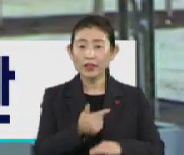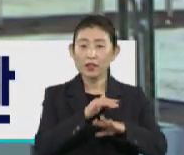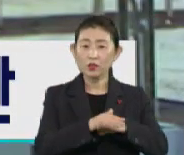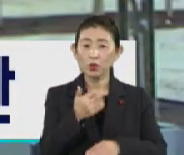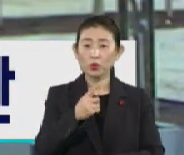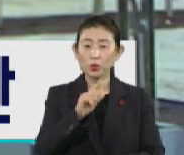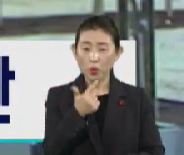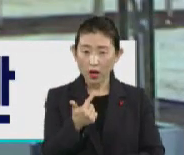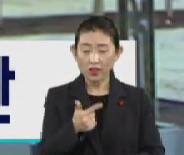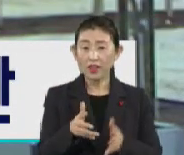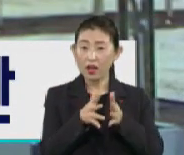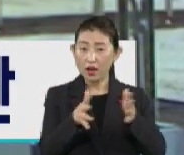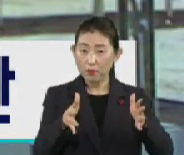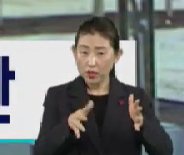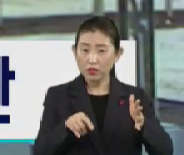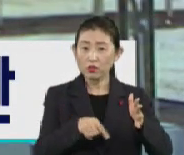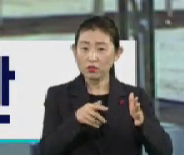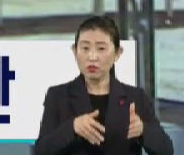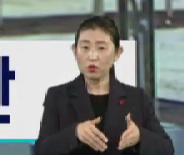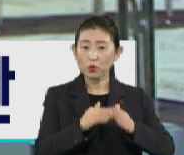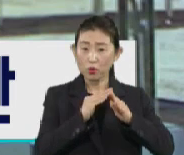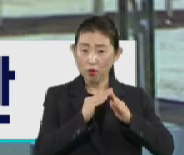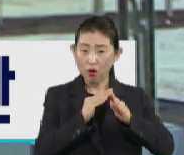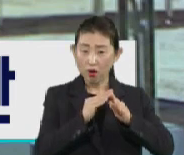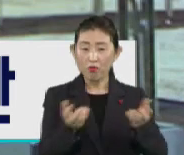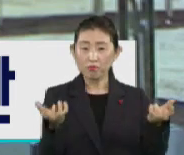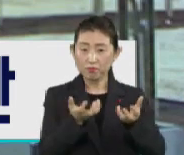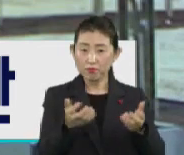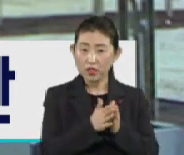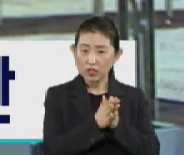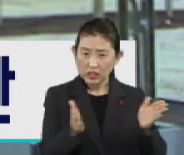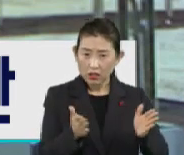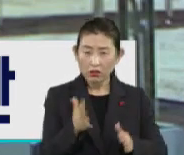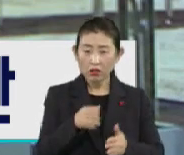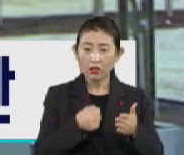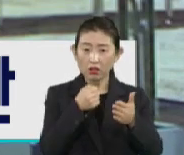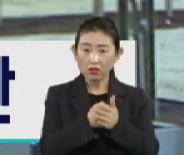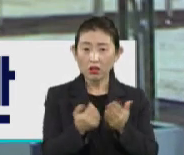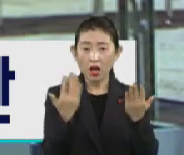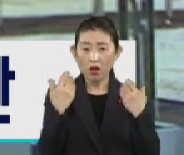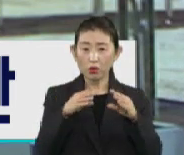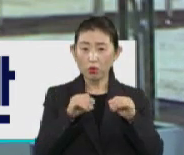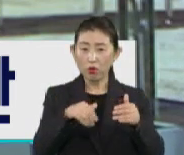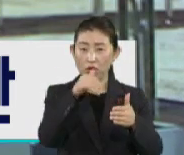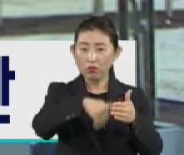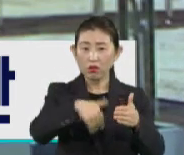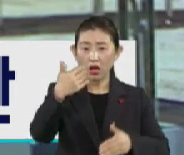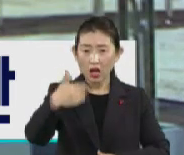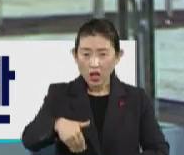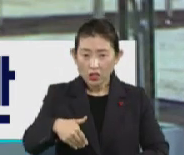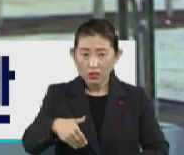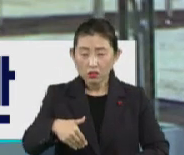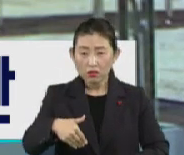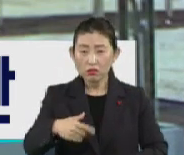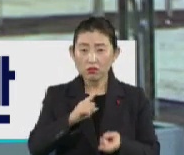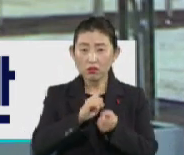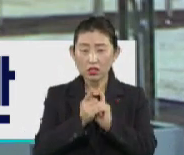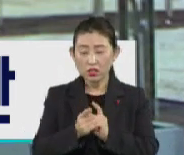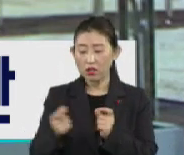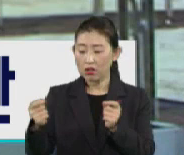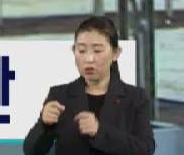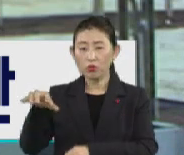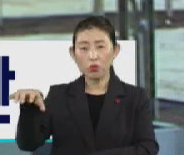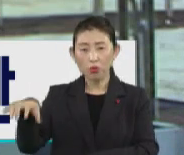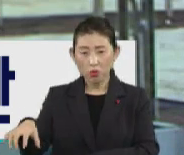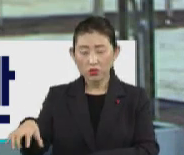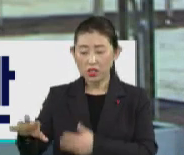대전 도안 신도시 한 아파트에선 입주가 시작됐지만 예정됐던 학교는 착공조차 못하면서 인근 폐교 부지에